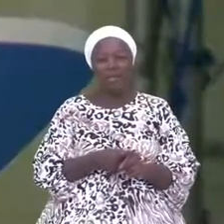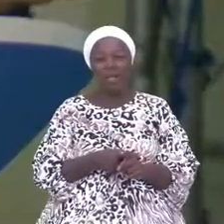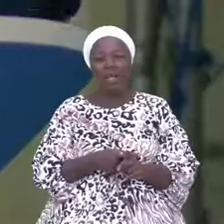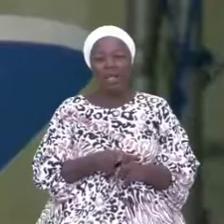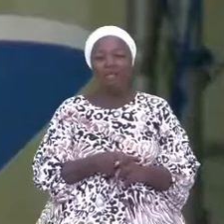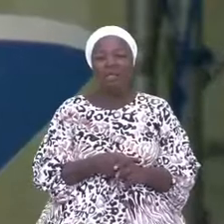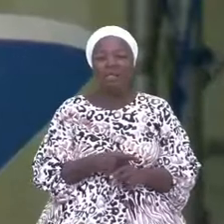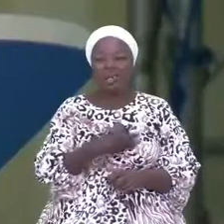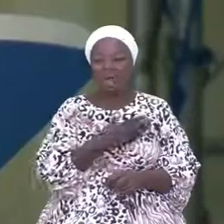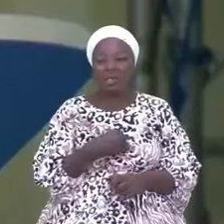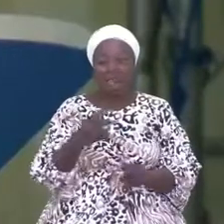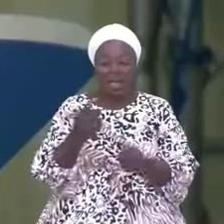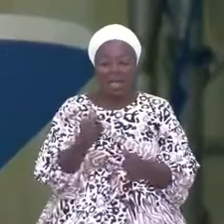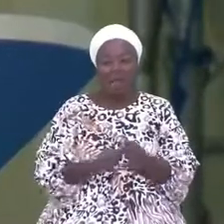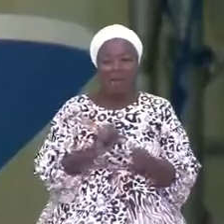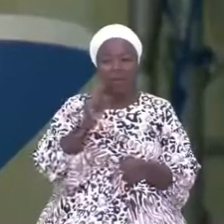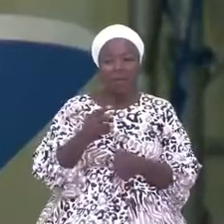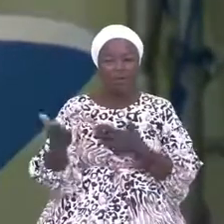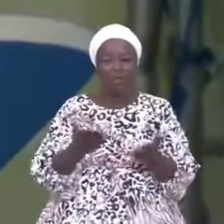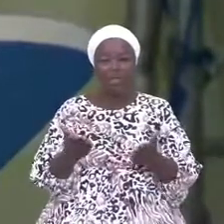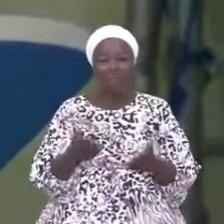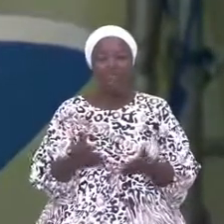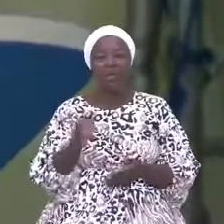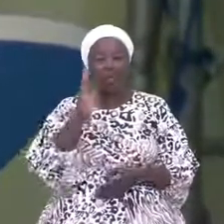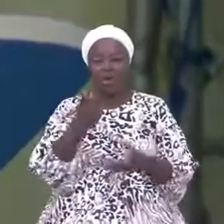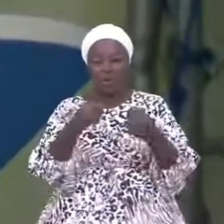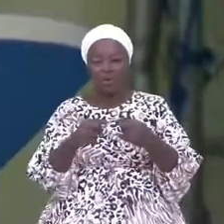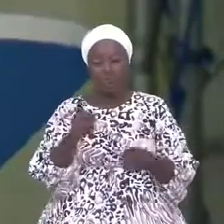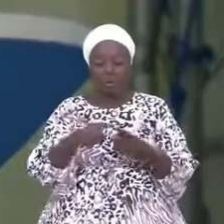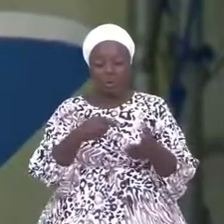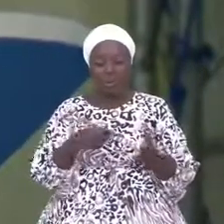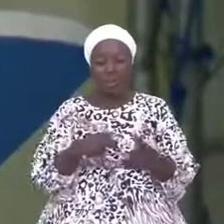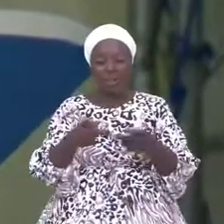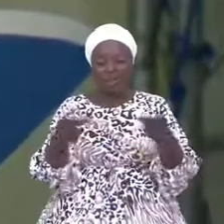Demain, nous serons tous ensemble pour le culte combiné.